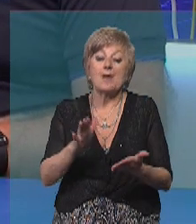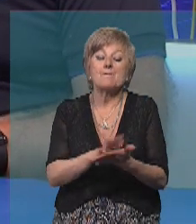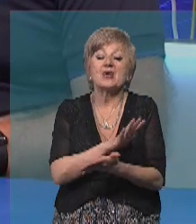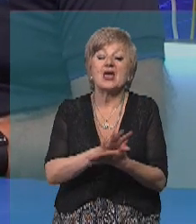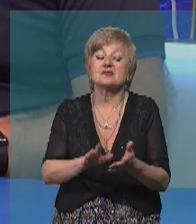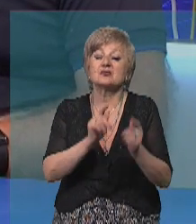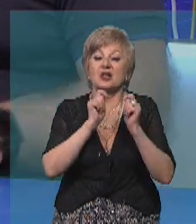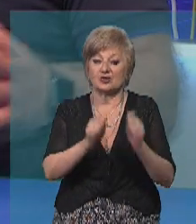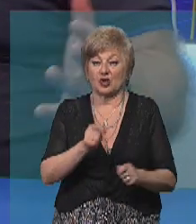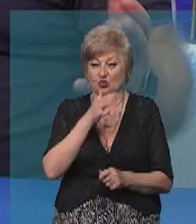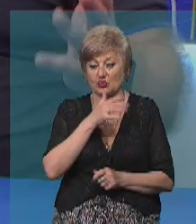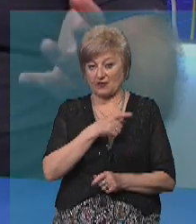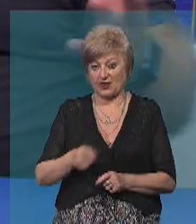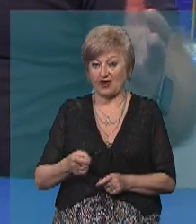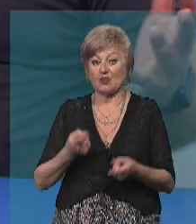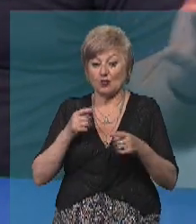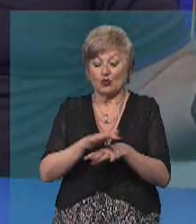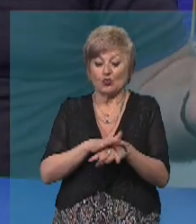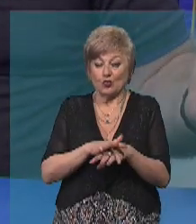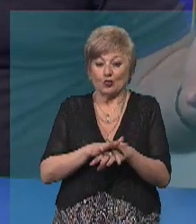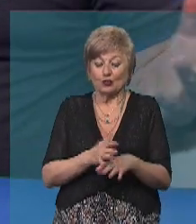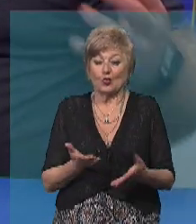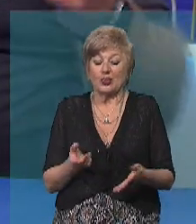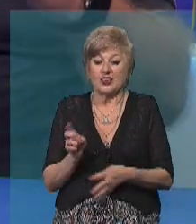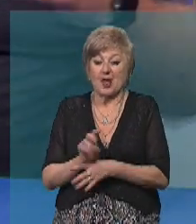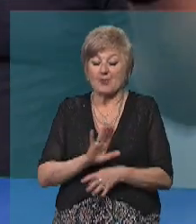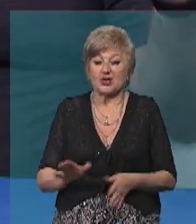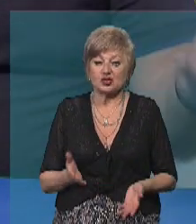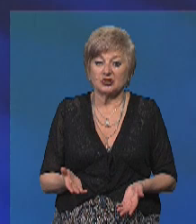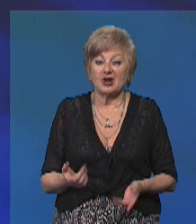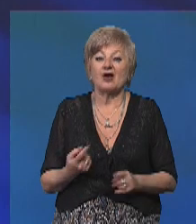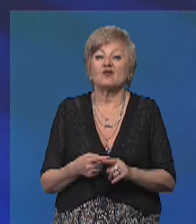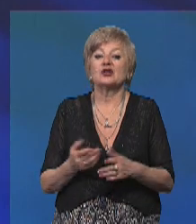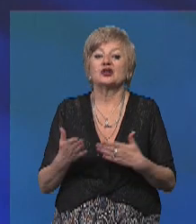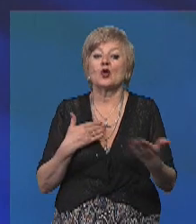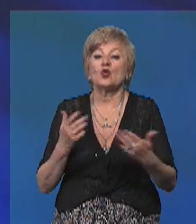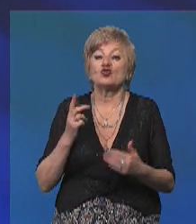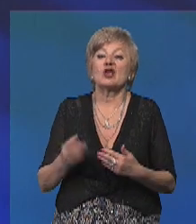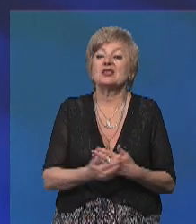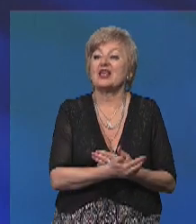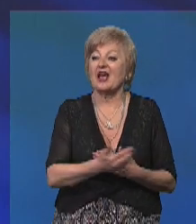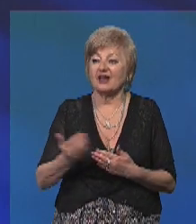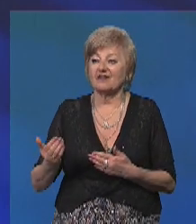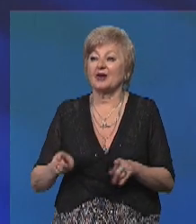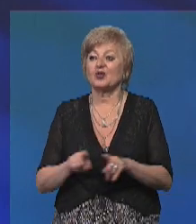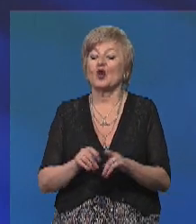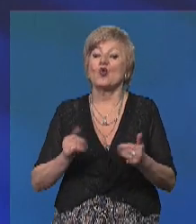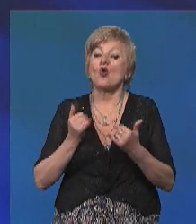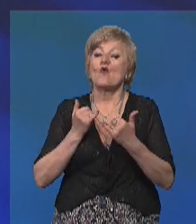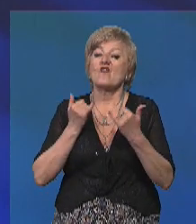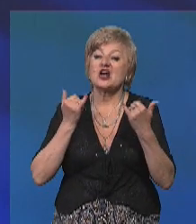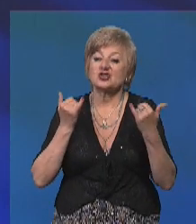безкоштовний ефірний час. Чому, народ, чому я в студії? Оце ставлення до вас. Оце до вас отака повага тих слуг